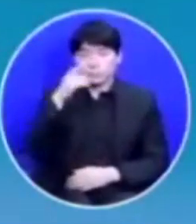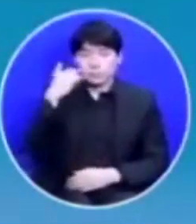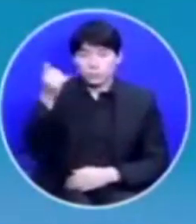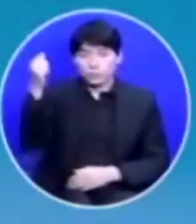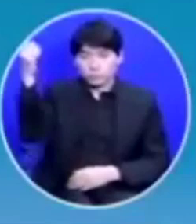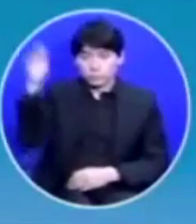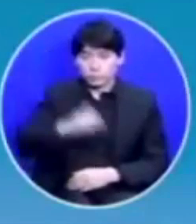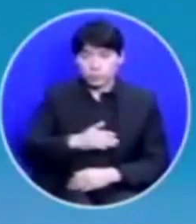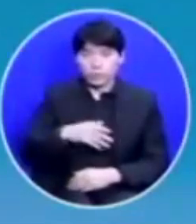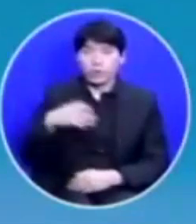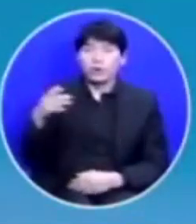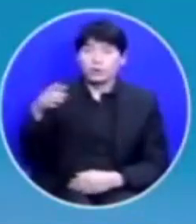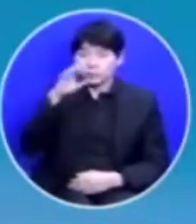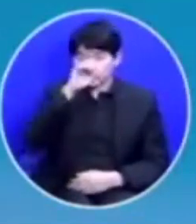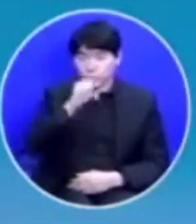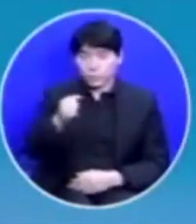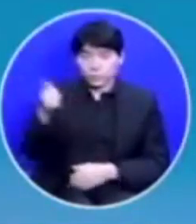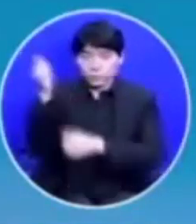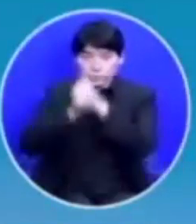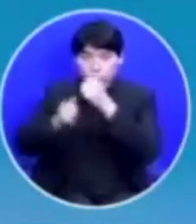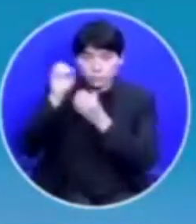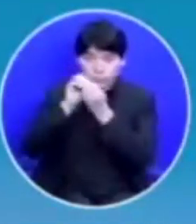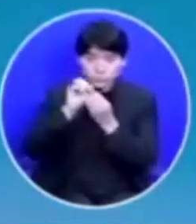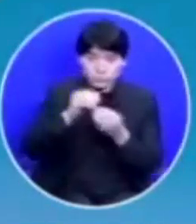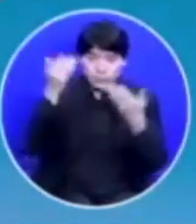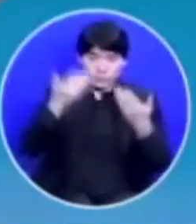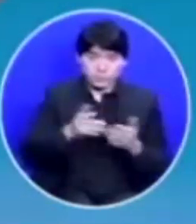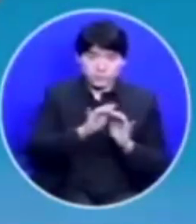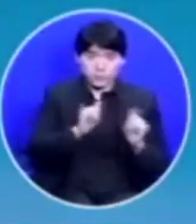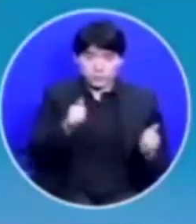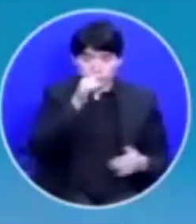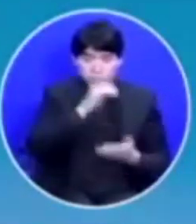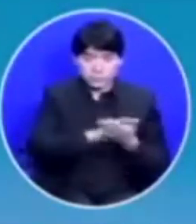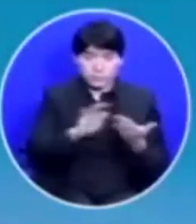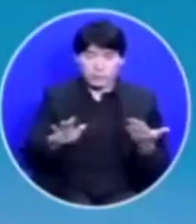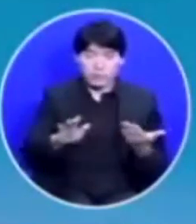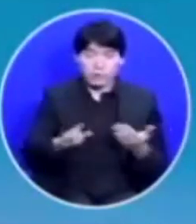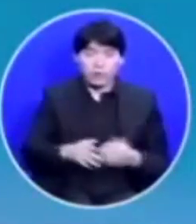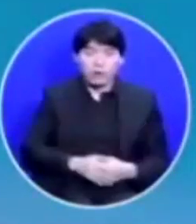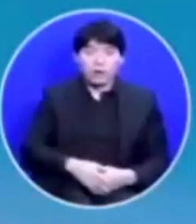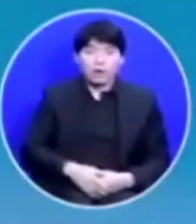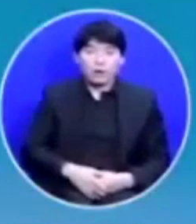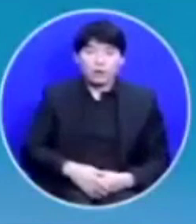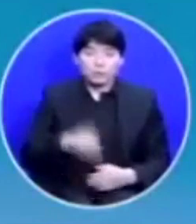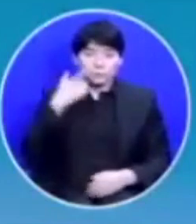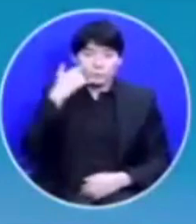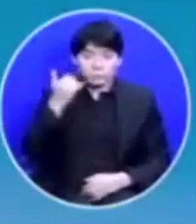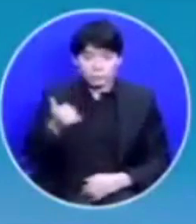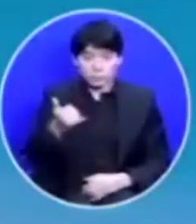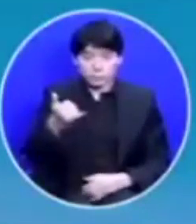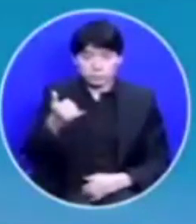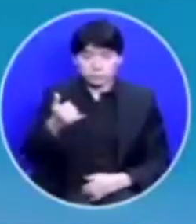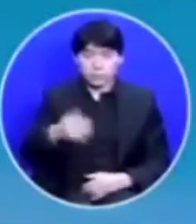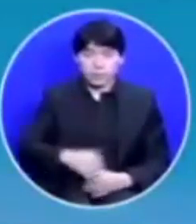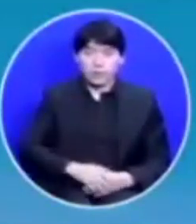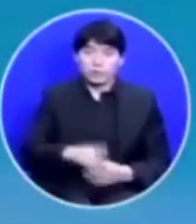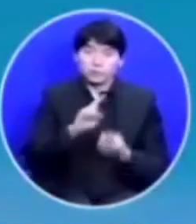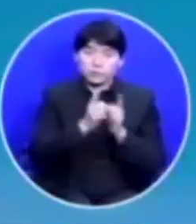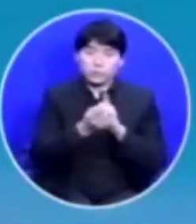있습니다 그 말은 부모님이 행복하게 살아요 부모님이 엄마 아빠가 너무 사랑하고